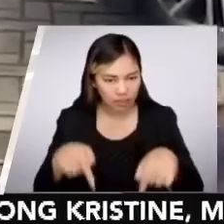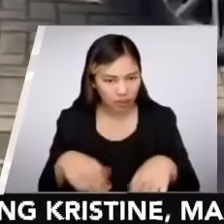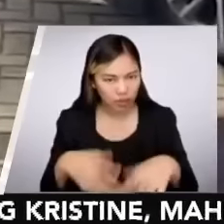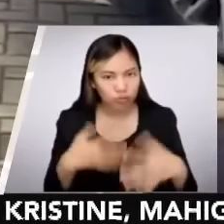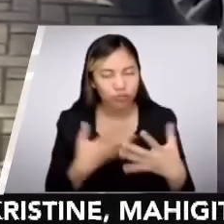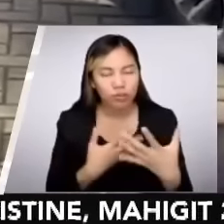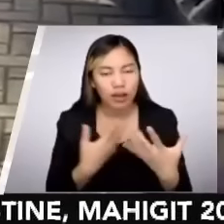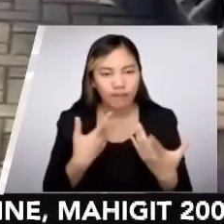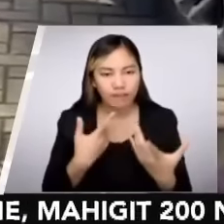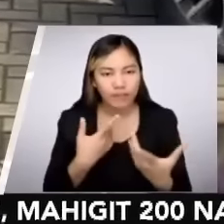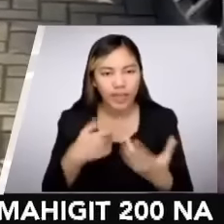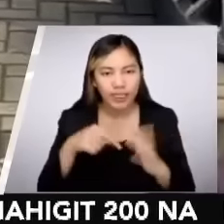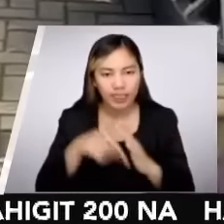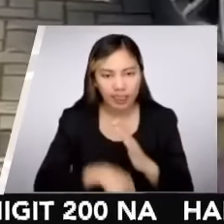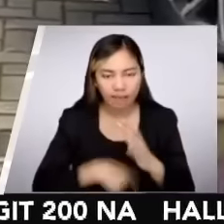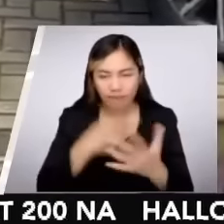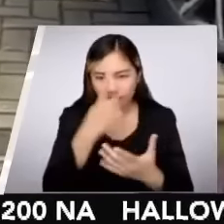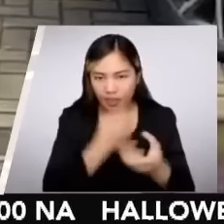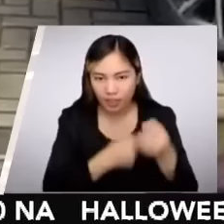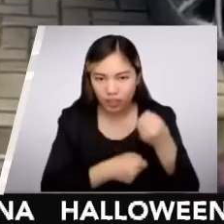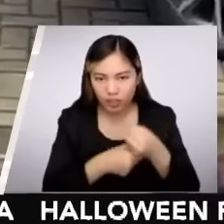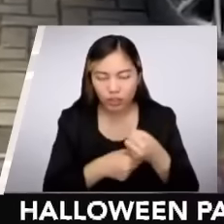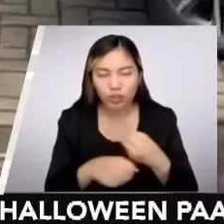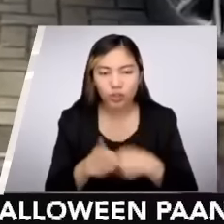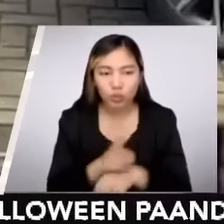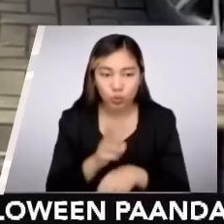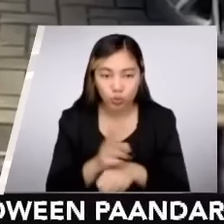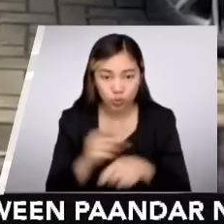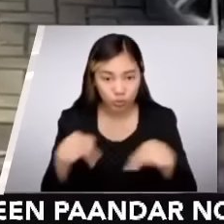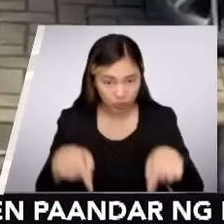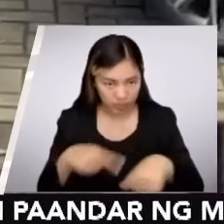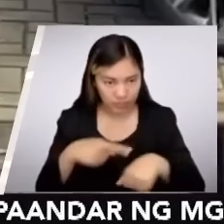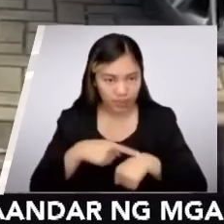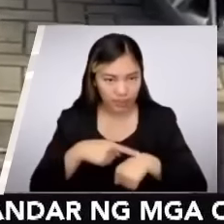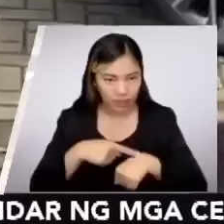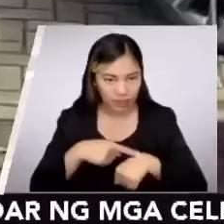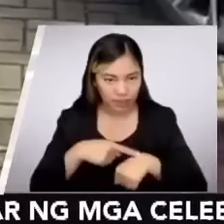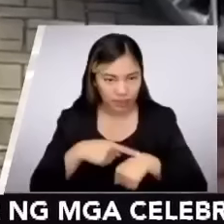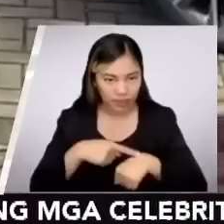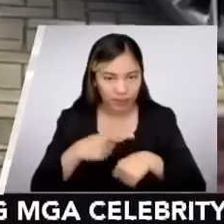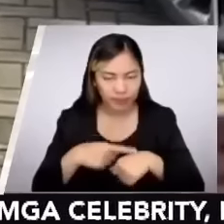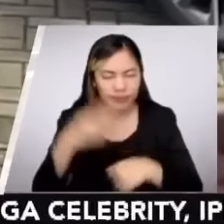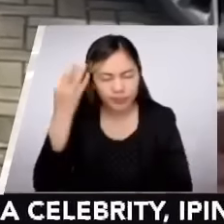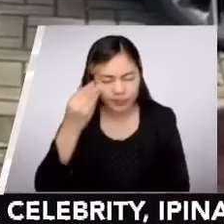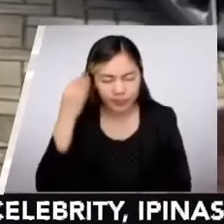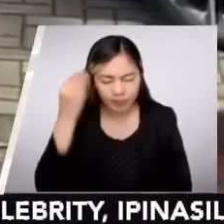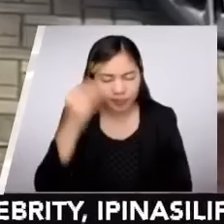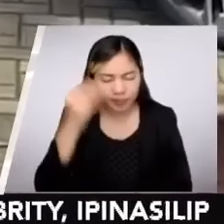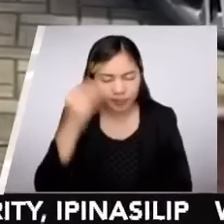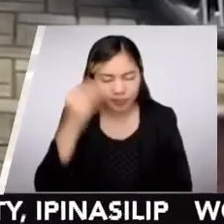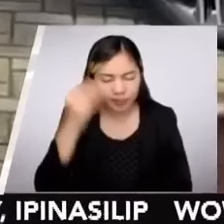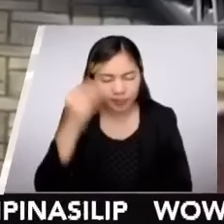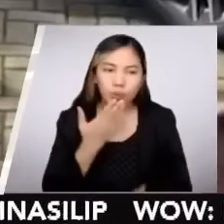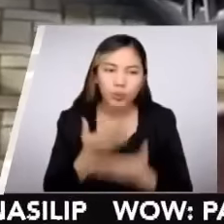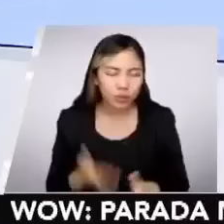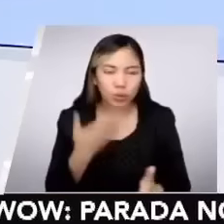sa pagnilay-nilay ang panahong ito para maging mas mabuting tao at Pilipino.